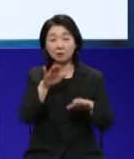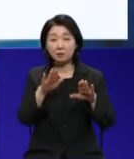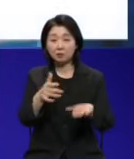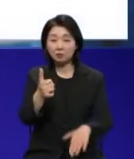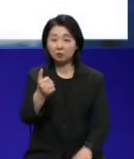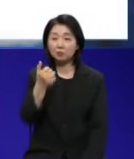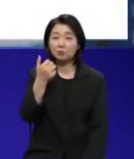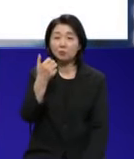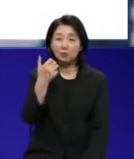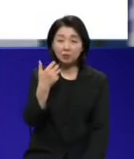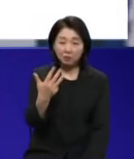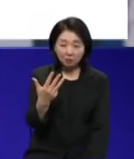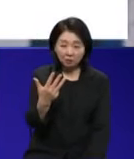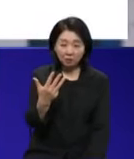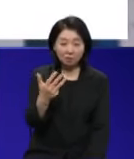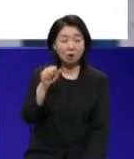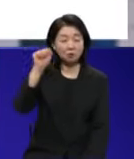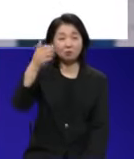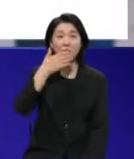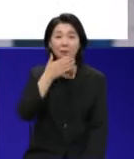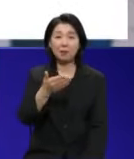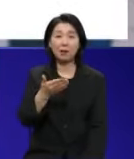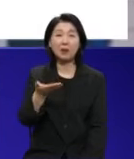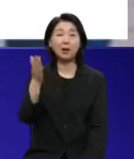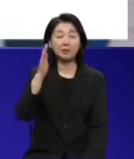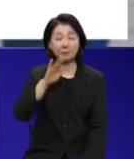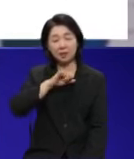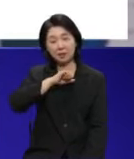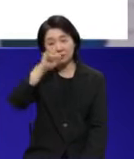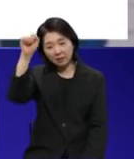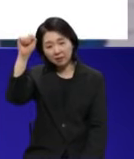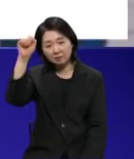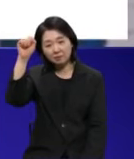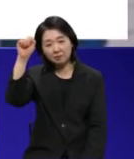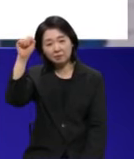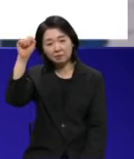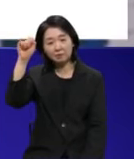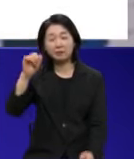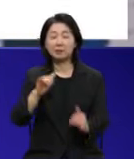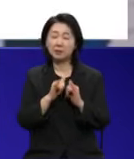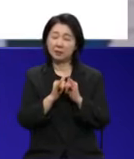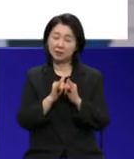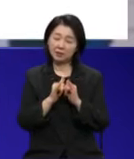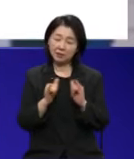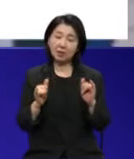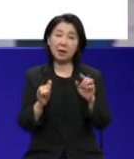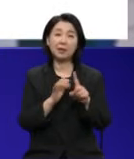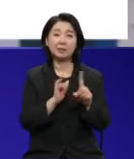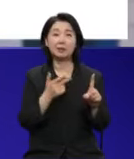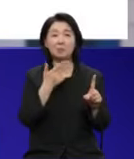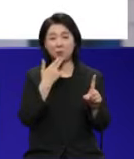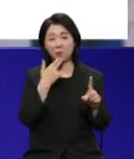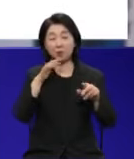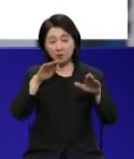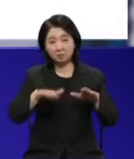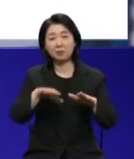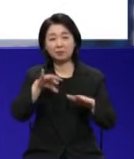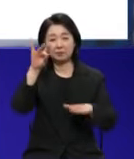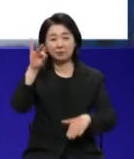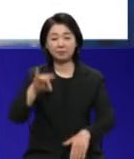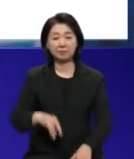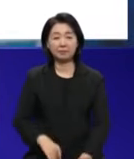여덟 명이 여덟 명이나 됐습니다 근데 당선인을 한 번도 무소속 당선인이 한 명도 없는 경우는 이번이